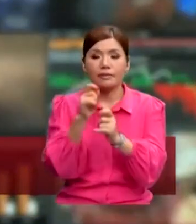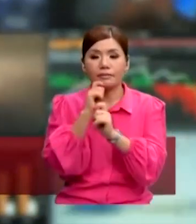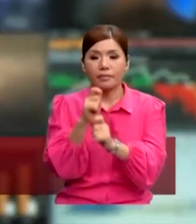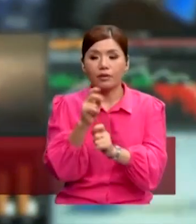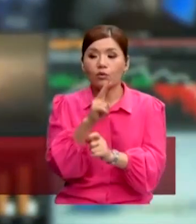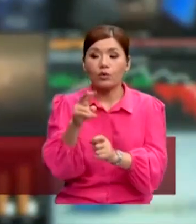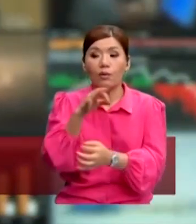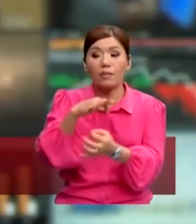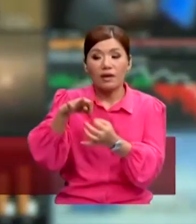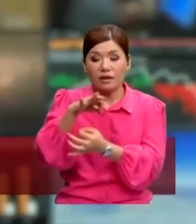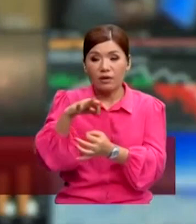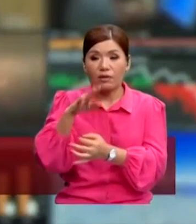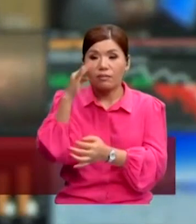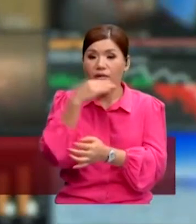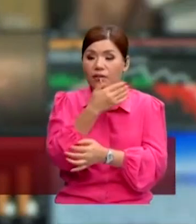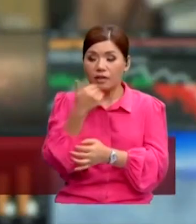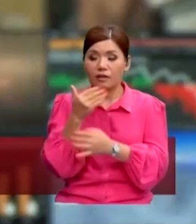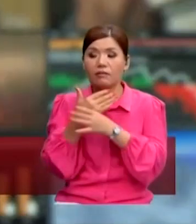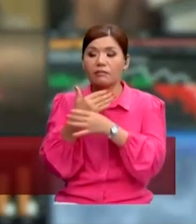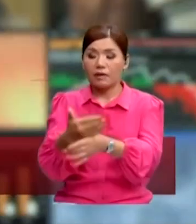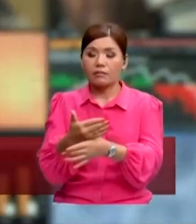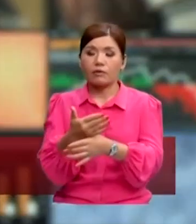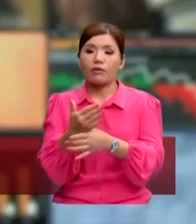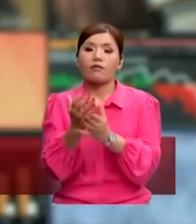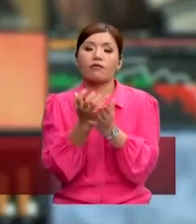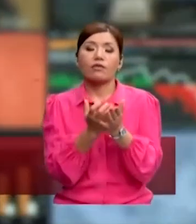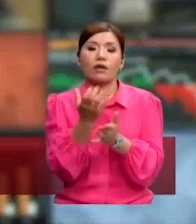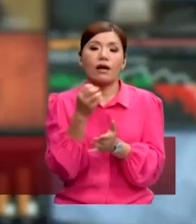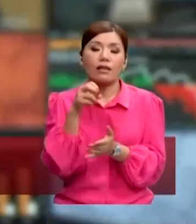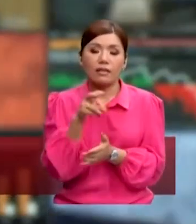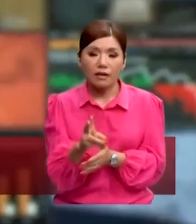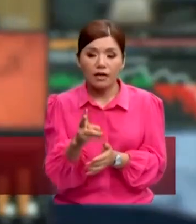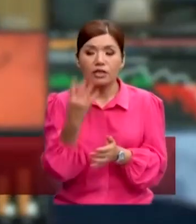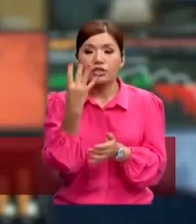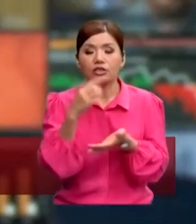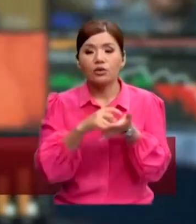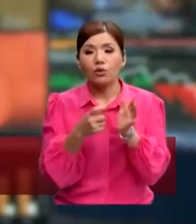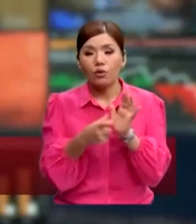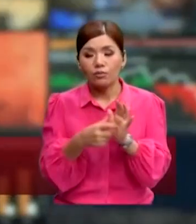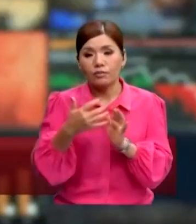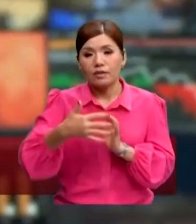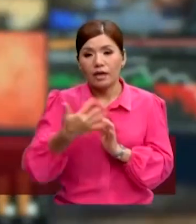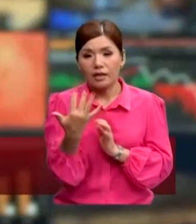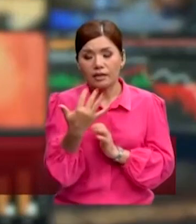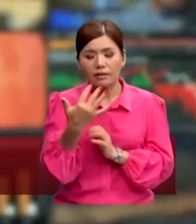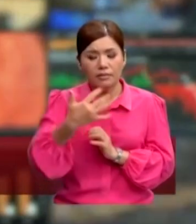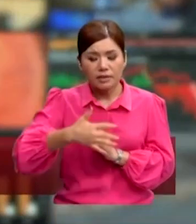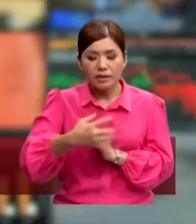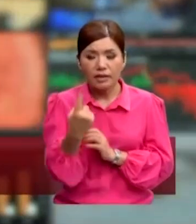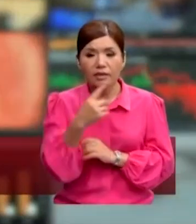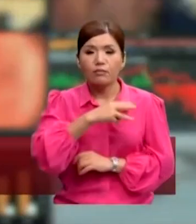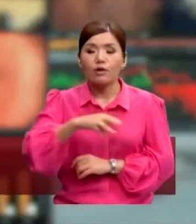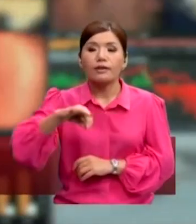без попечения родителей, сделал благотворительный фонд «Халык». В комфортабельной четырехкомнатной квартире за 51 миллион тенге будут